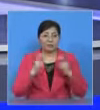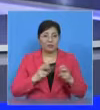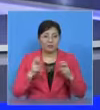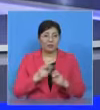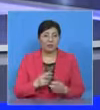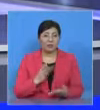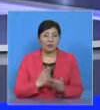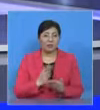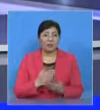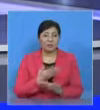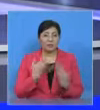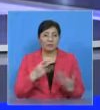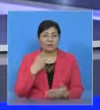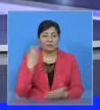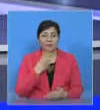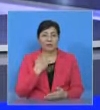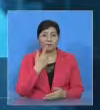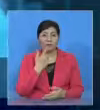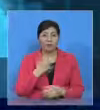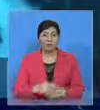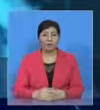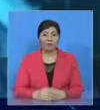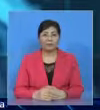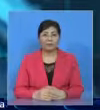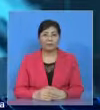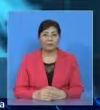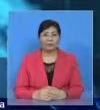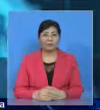наличие алкоголя в крови.